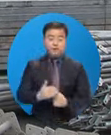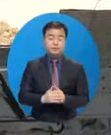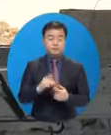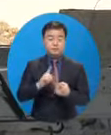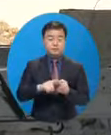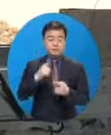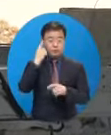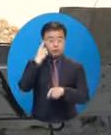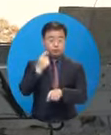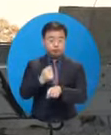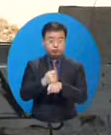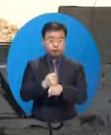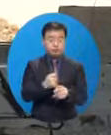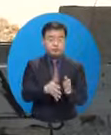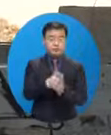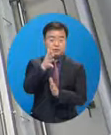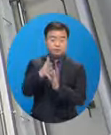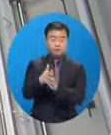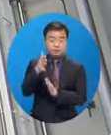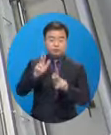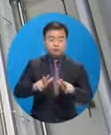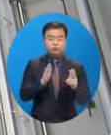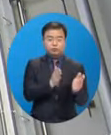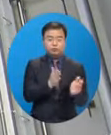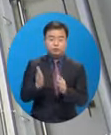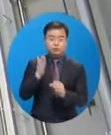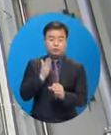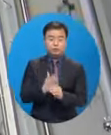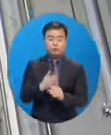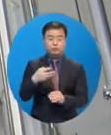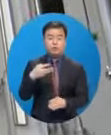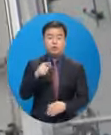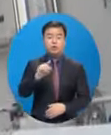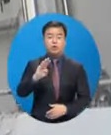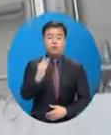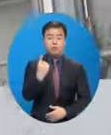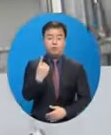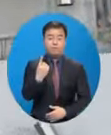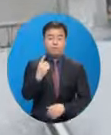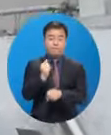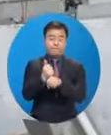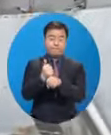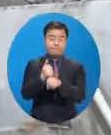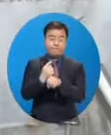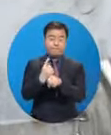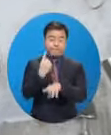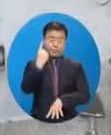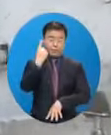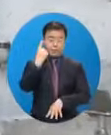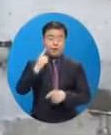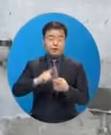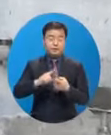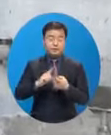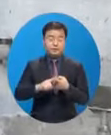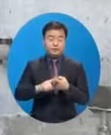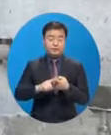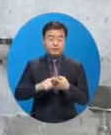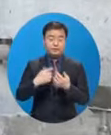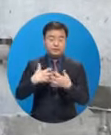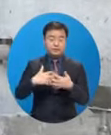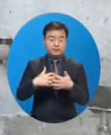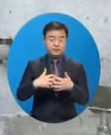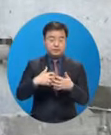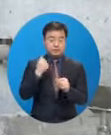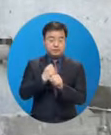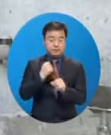시험 설비도 모습을 갖춰가고 있습니다. 터보펌프의 시험 설비를 구축하고 있는 현장입니다. 로켓의 핵심